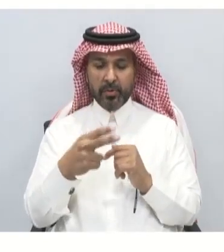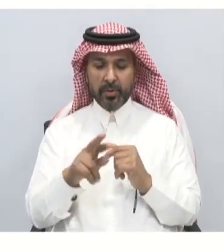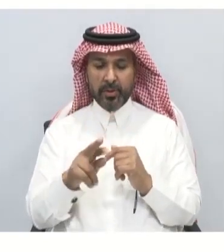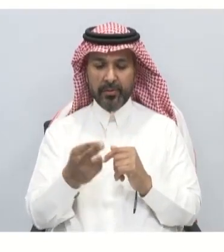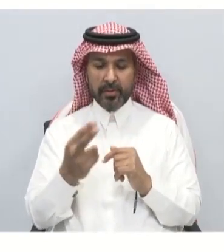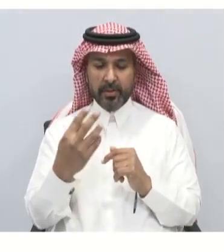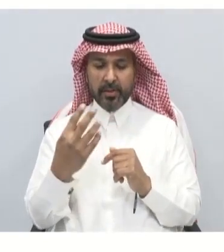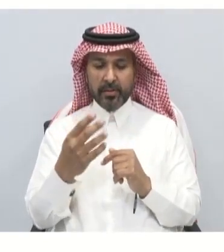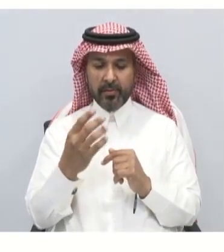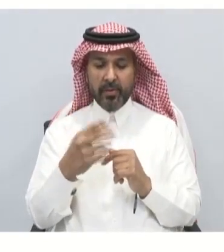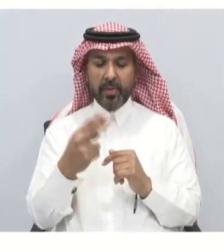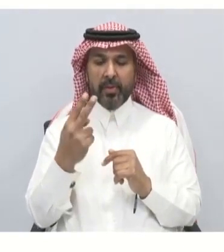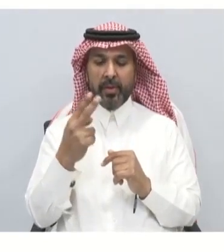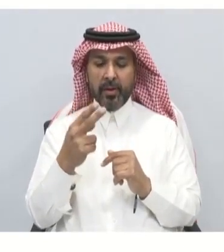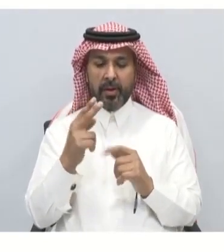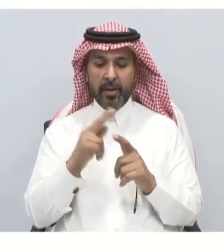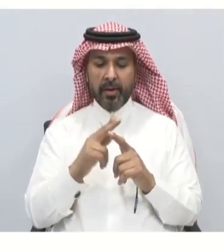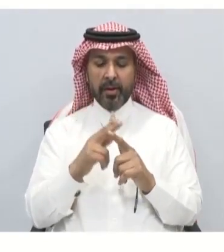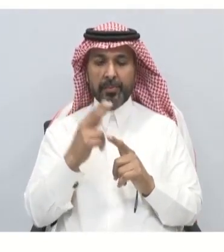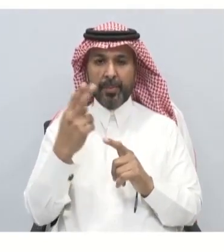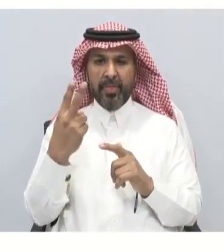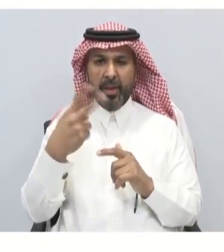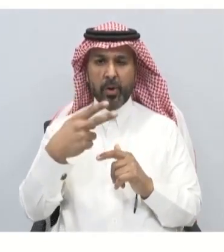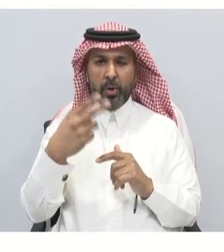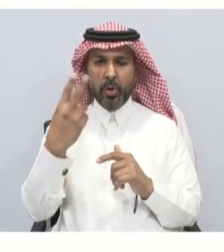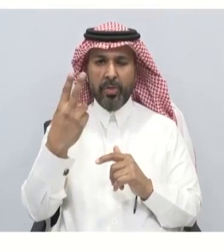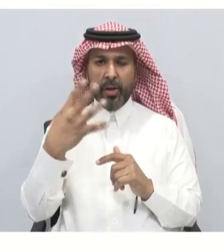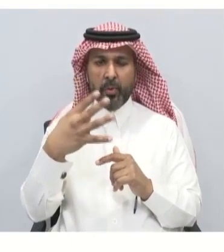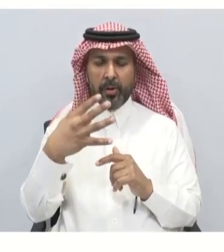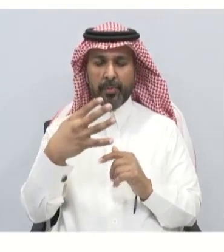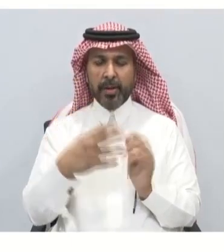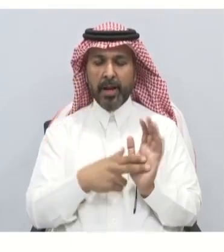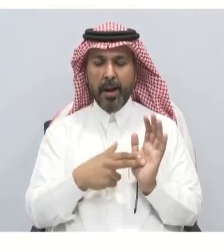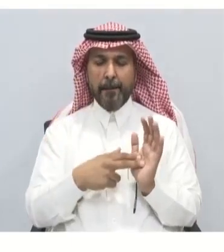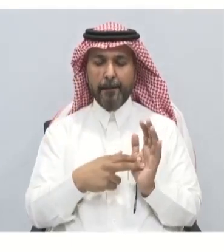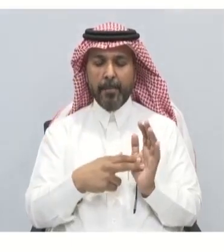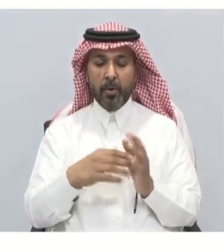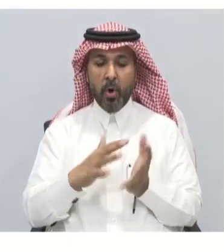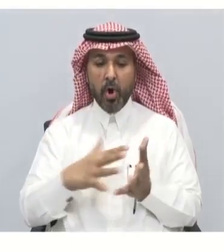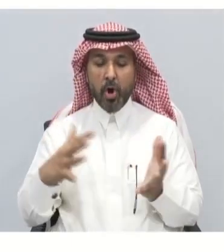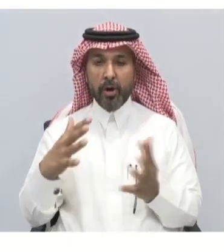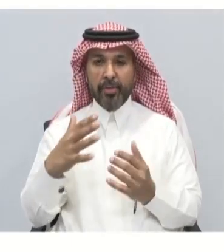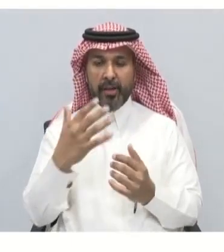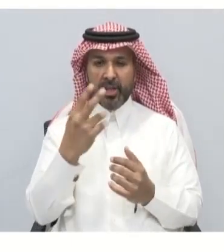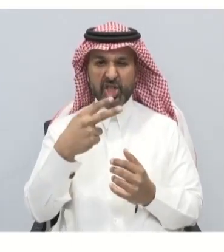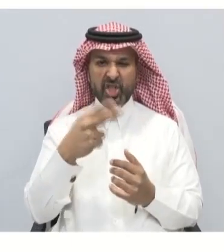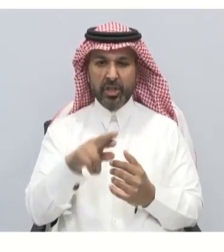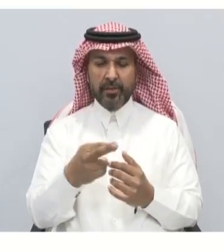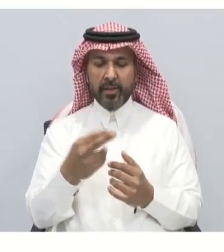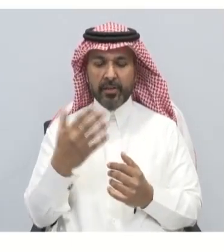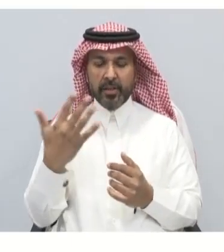من اجمع النواتج راح يعطيني 20 و56 هلله طبعا بالفعل راح تزيد على 19